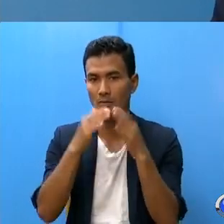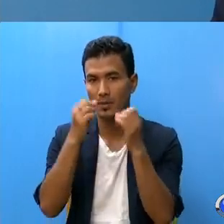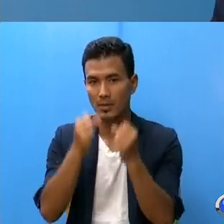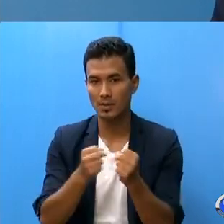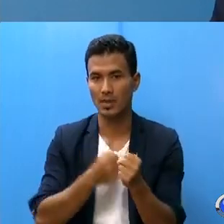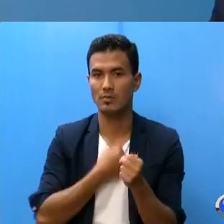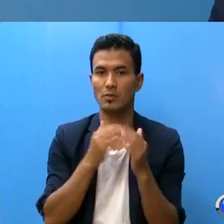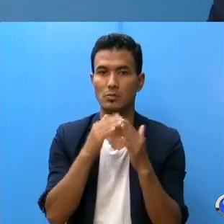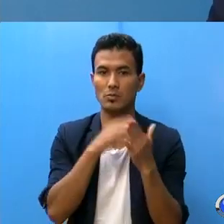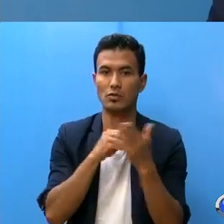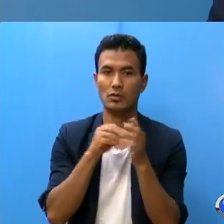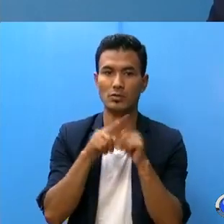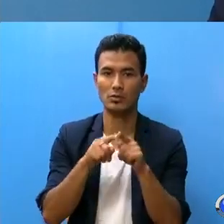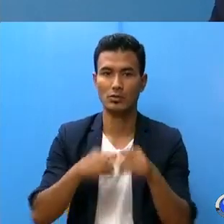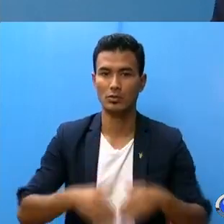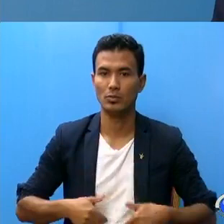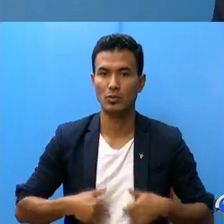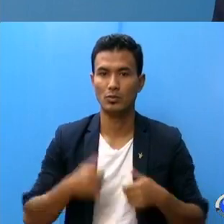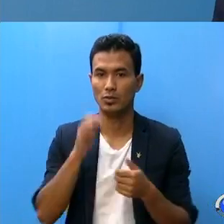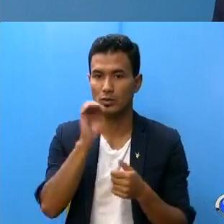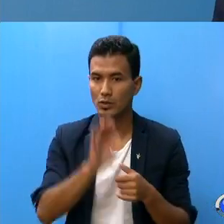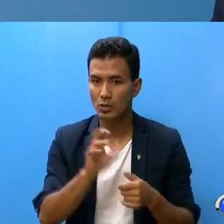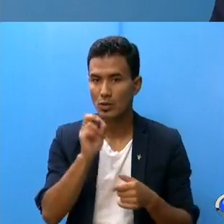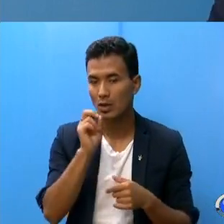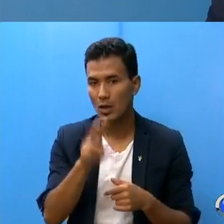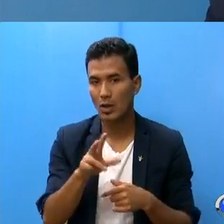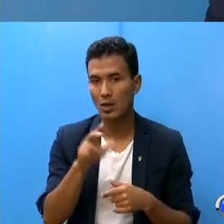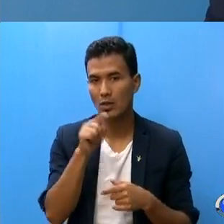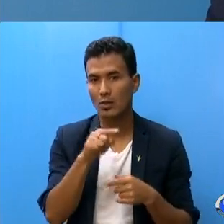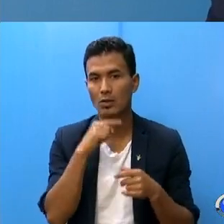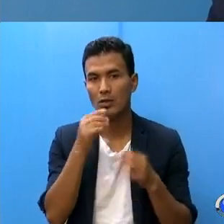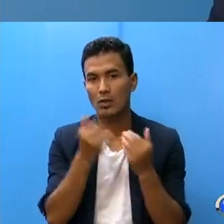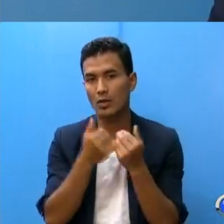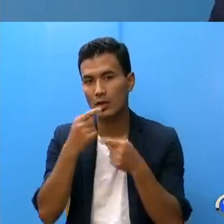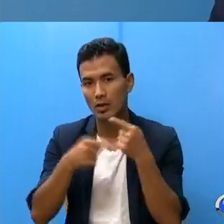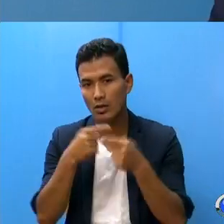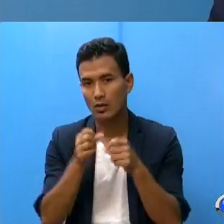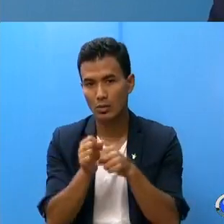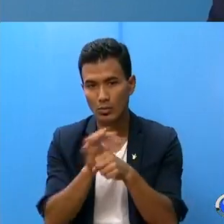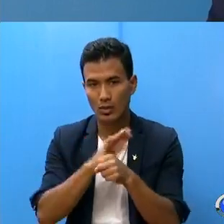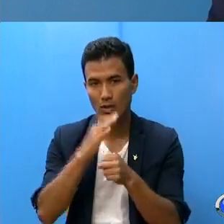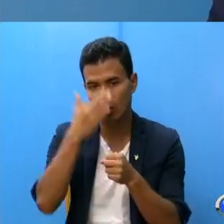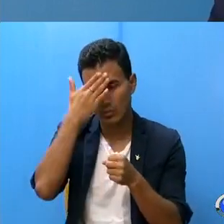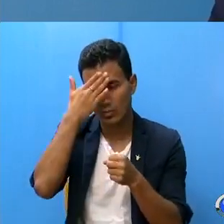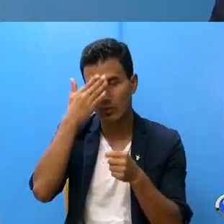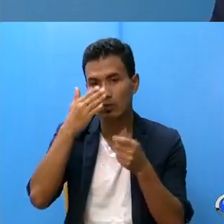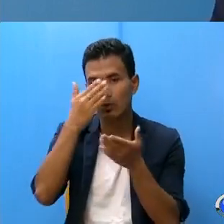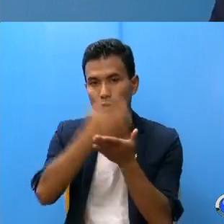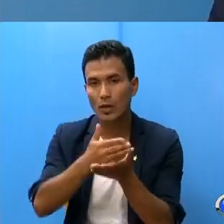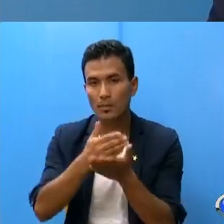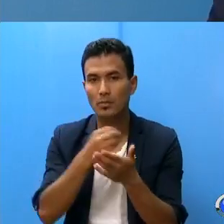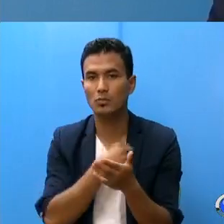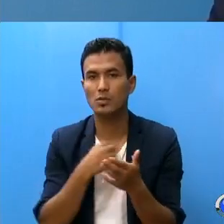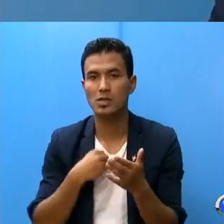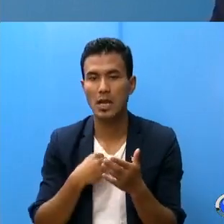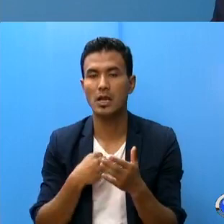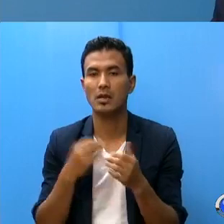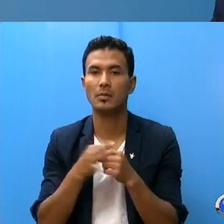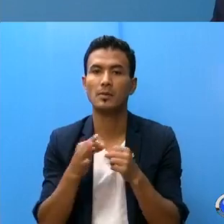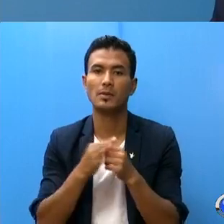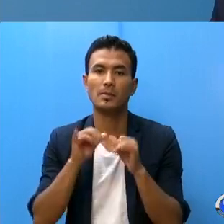बतेरा आपनो परिब्यार संखरमाउन शक्नो उन्थे तरह वहार ले त्यो नगरी निरंतर कोराना रोको रोक्थामर उपचार